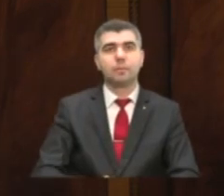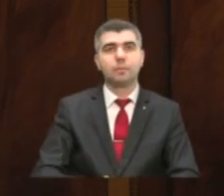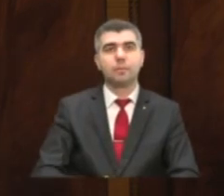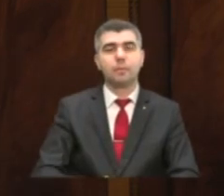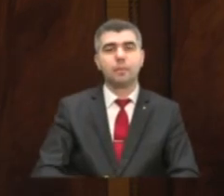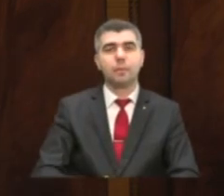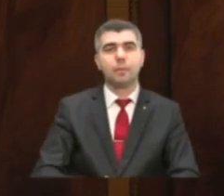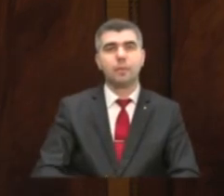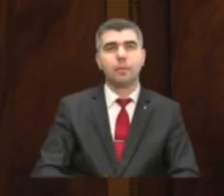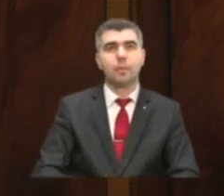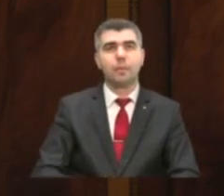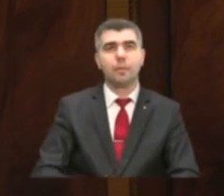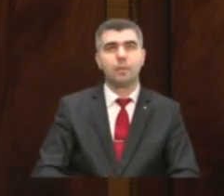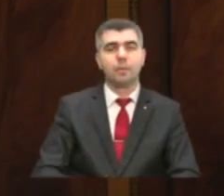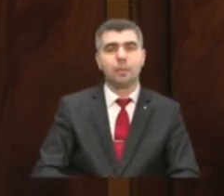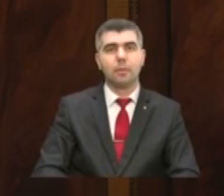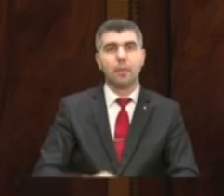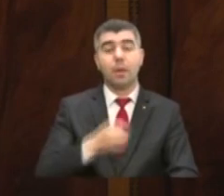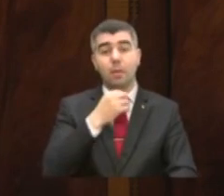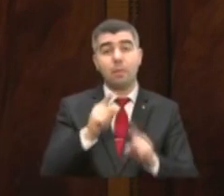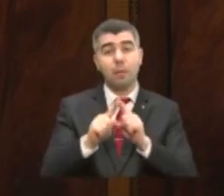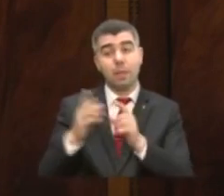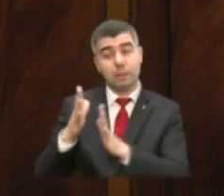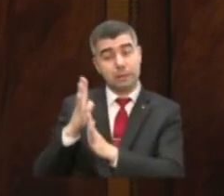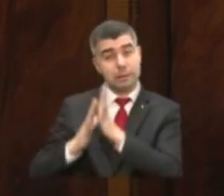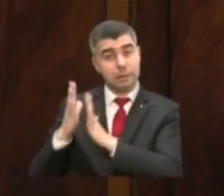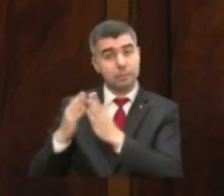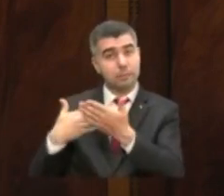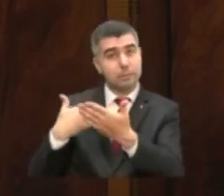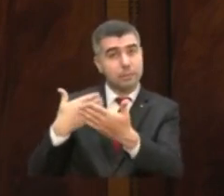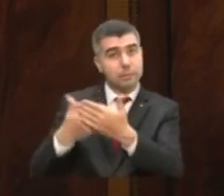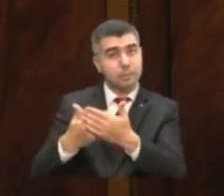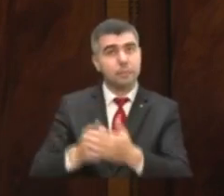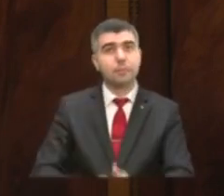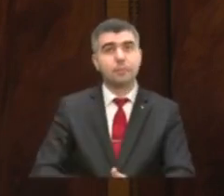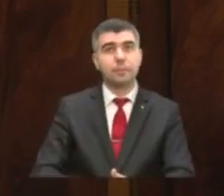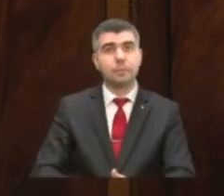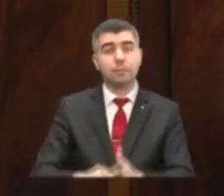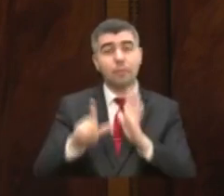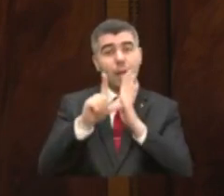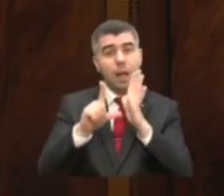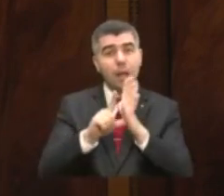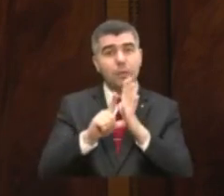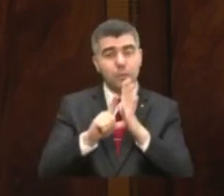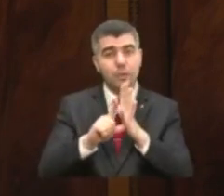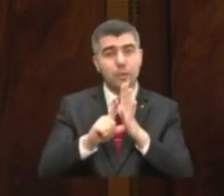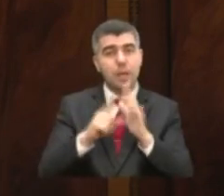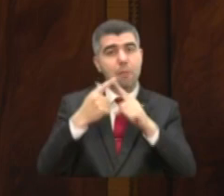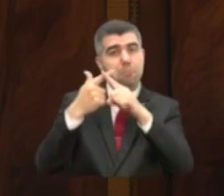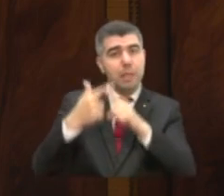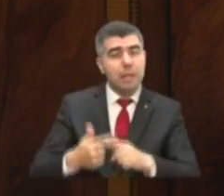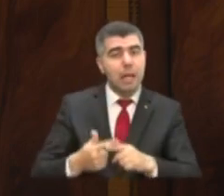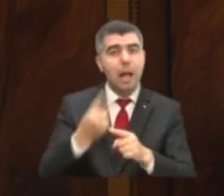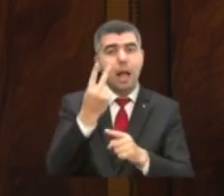احترموا في قانون المالية 2018، واليوم أيضا في مشروع القانون، مشروع قانون المالية 2019 اللي